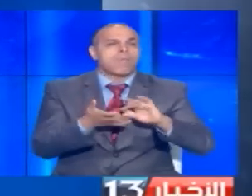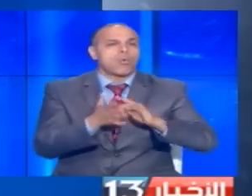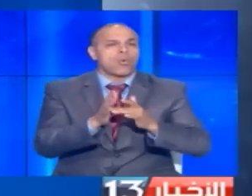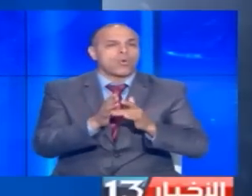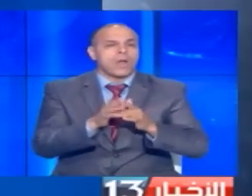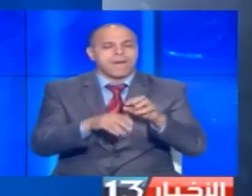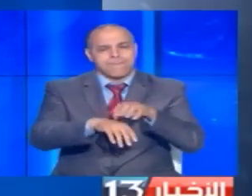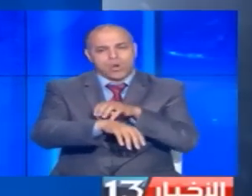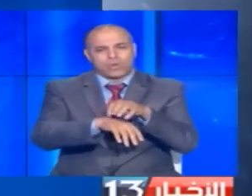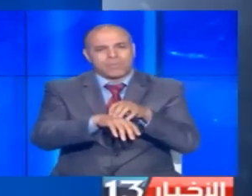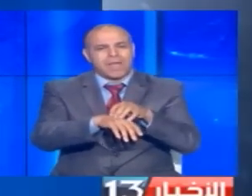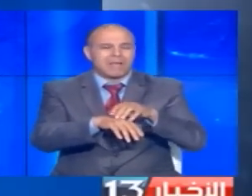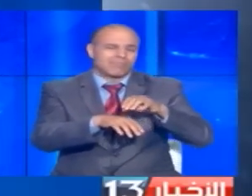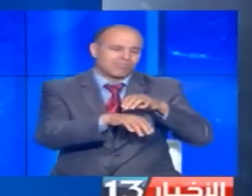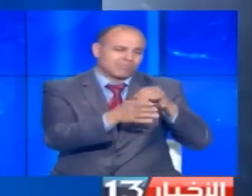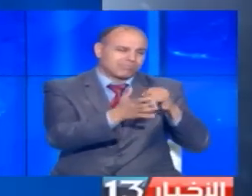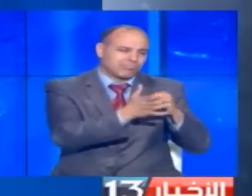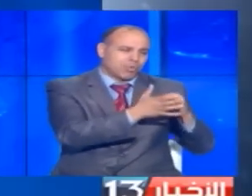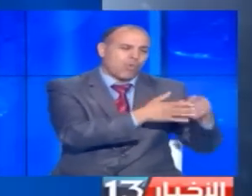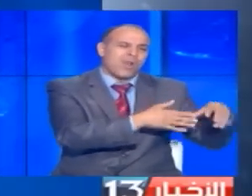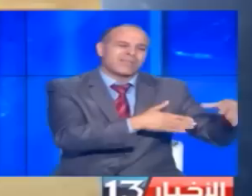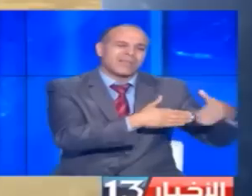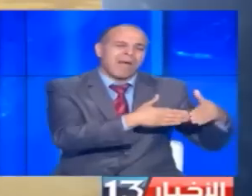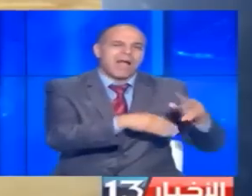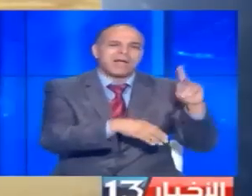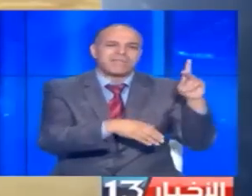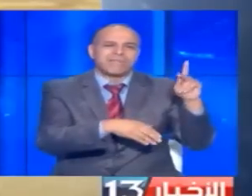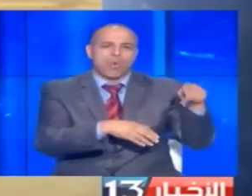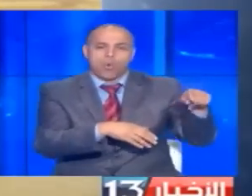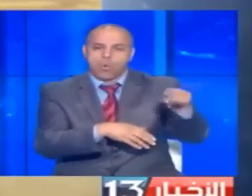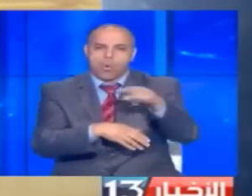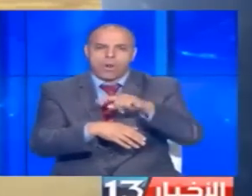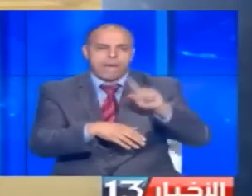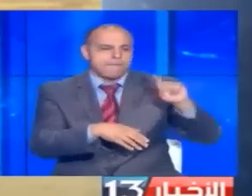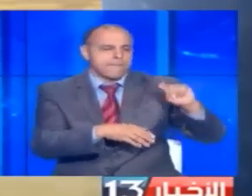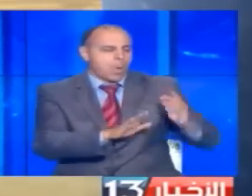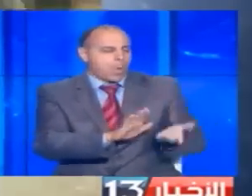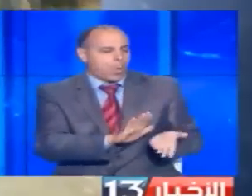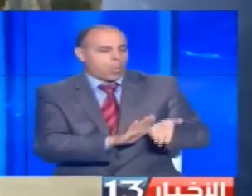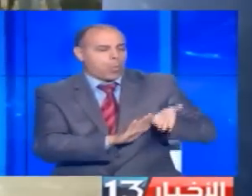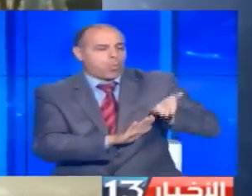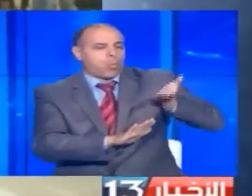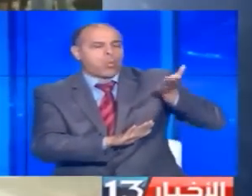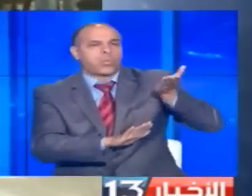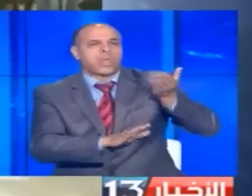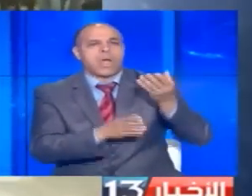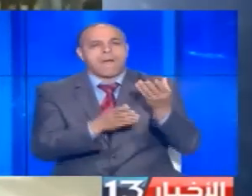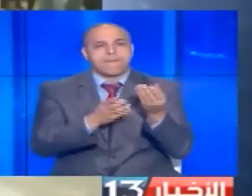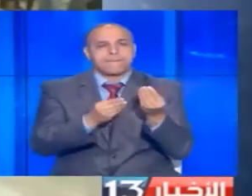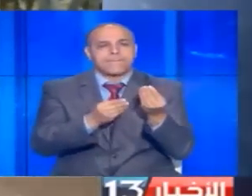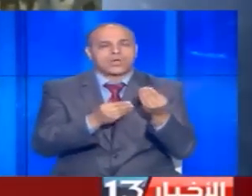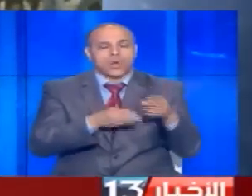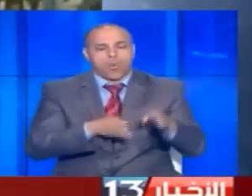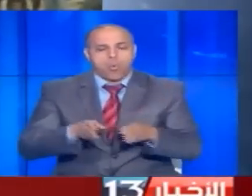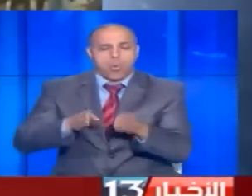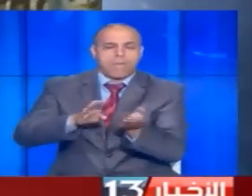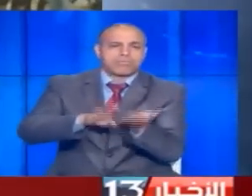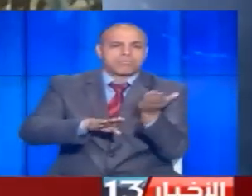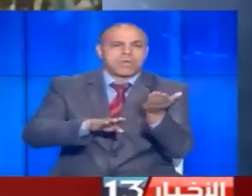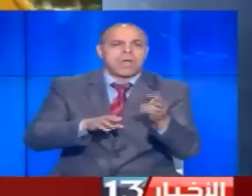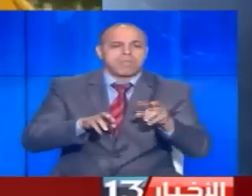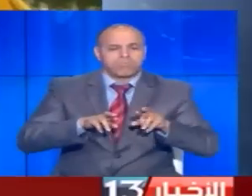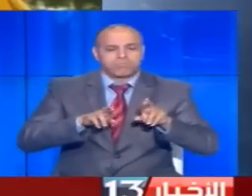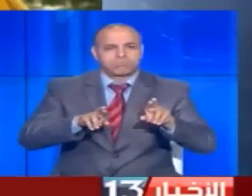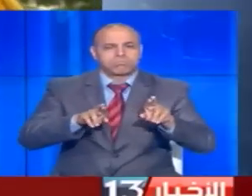من معتمديات التجروين والقلعة الخصبة وقلعة سنان في ارتفاع منسوب المياه بعدد من الأودية وغلق عدد